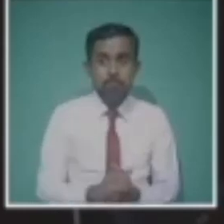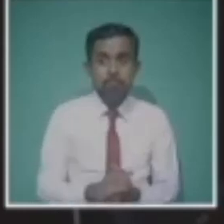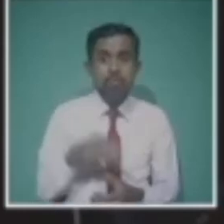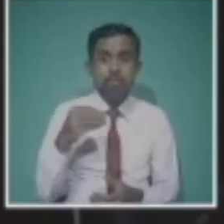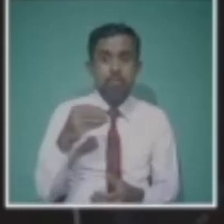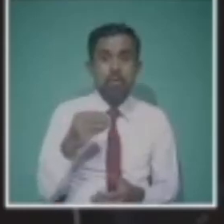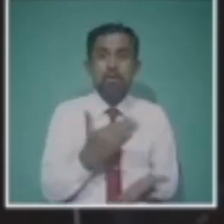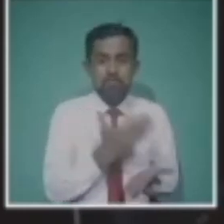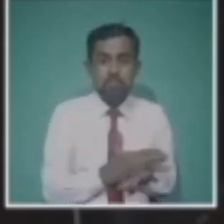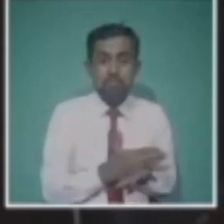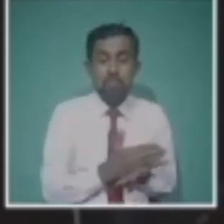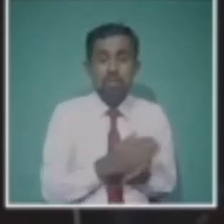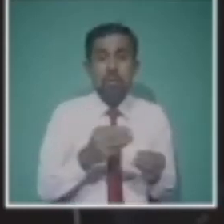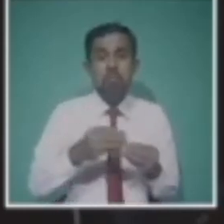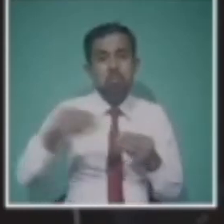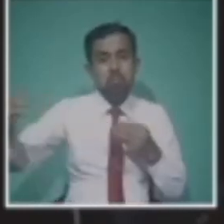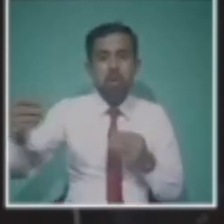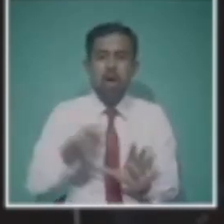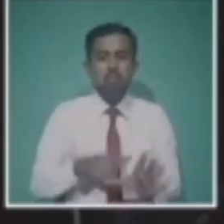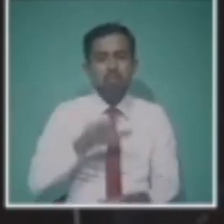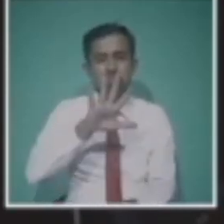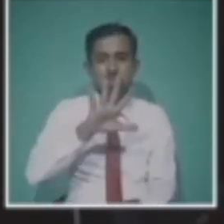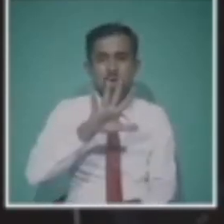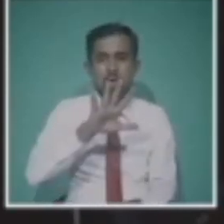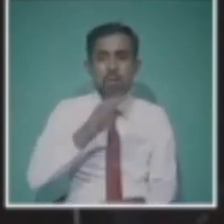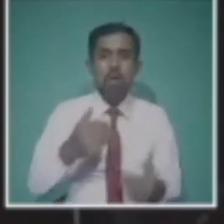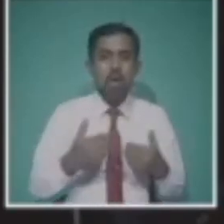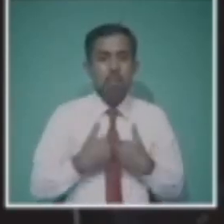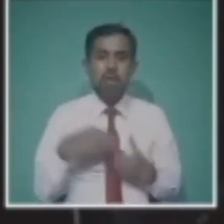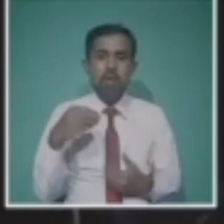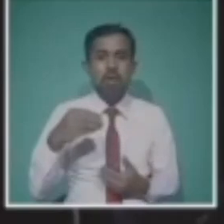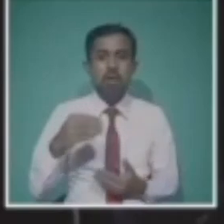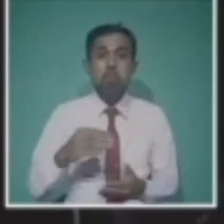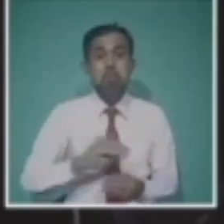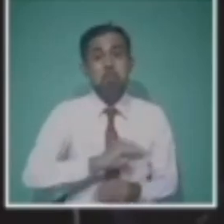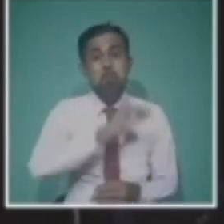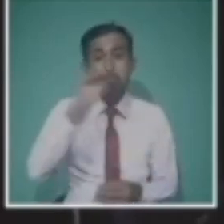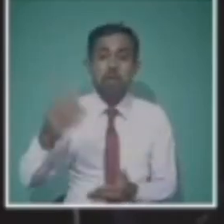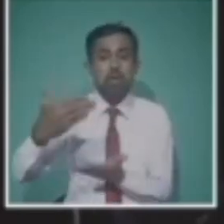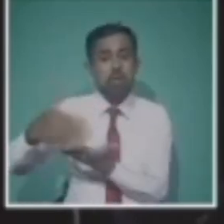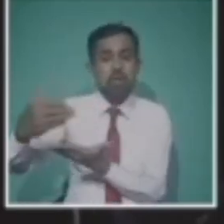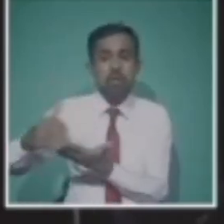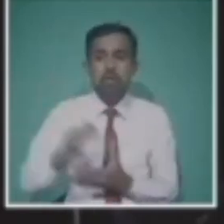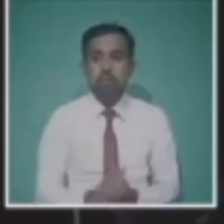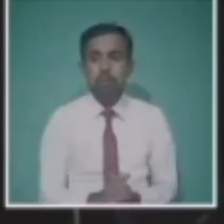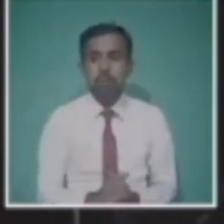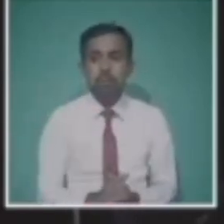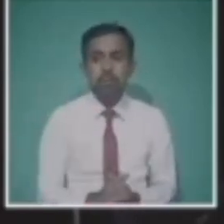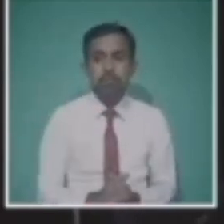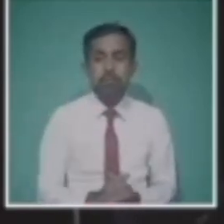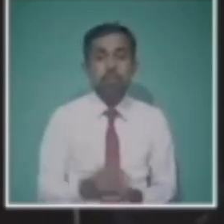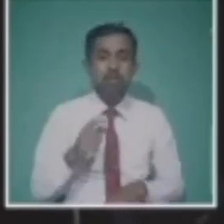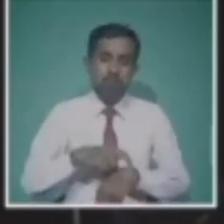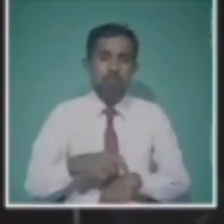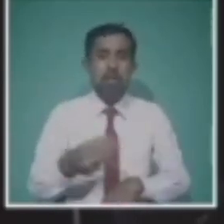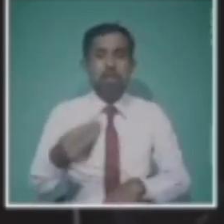ණය විරාමයක් ඩික්ලෙයාර් කළා අපි කියනවා වරුදු පහකින් අපි මේ ණය බේරීමේ කටයුතු ආරම්භ කරන්න. අපිට එතකන් කල්